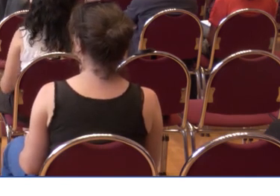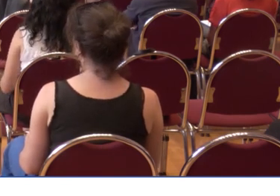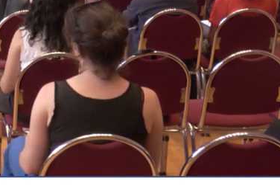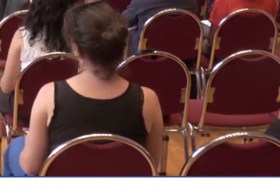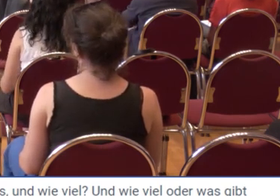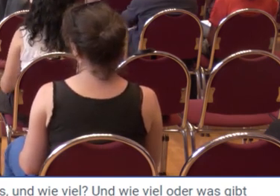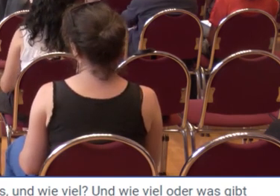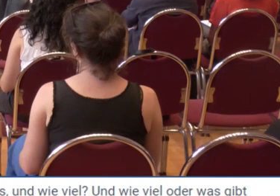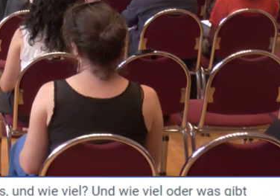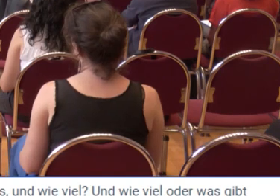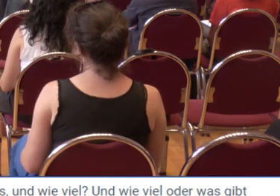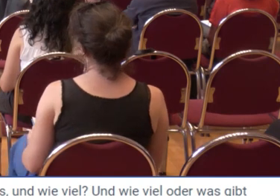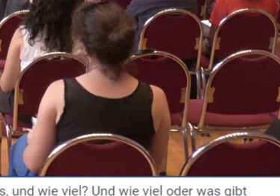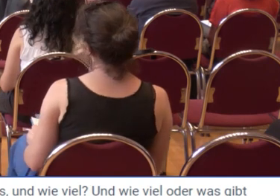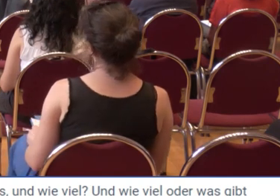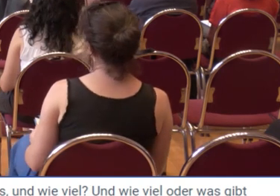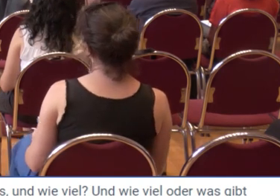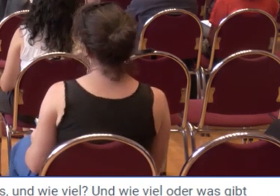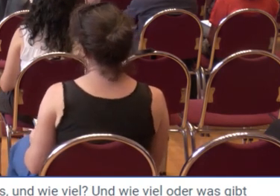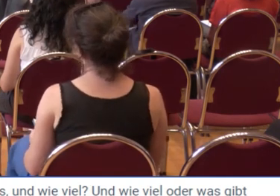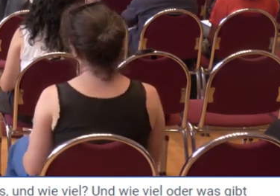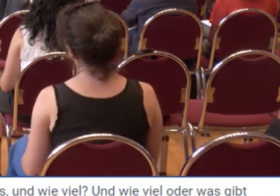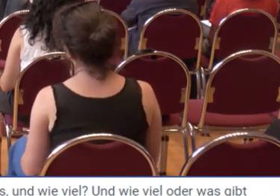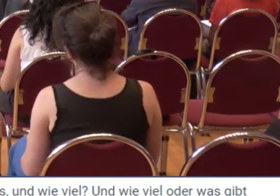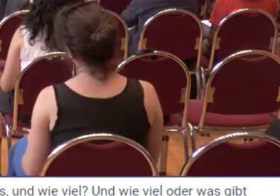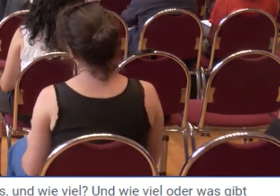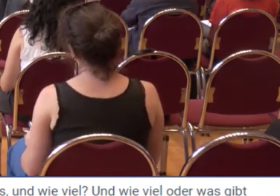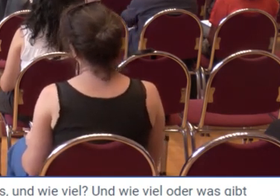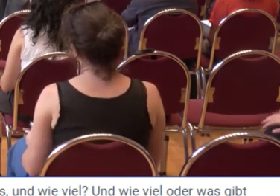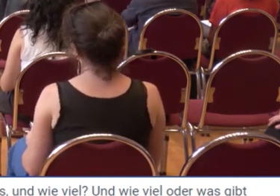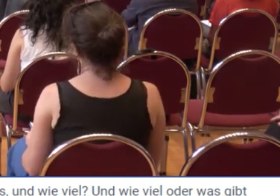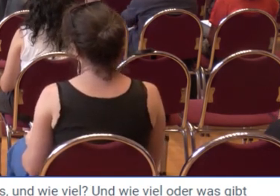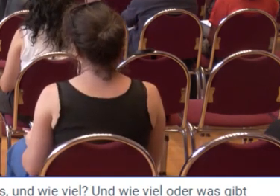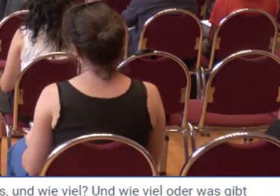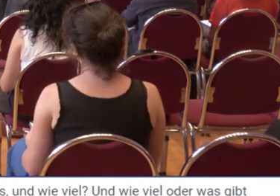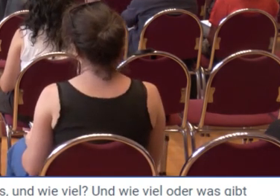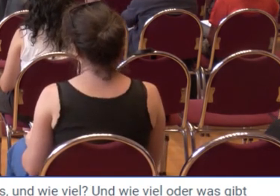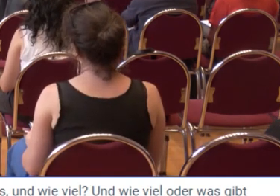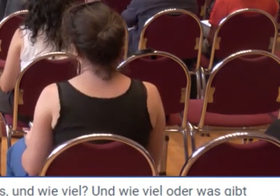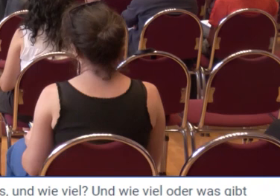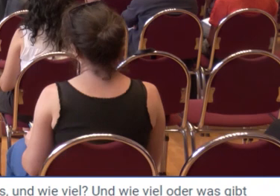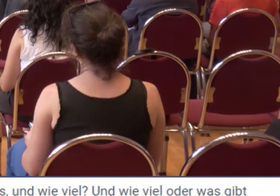ins Gesetz ausdrücklich geregelt dass sich alle Beteiligten an einen Tisch setzen müssen und Gesamtplan Konferenz